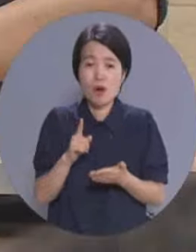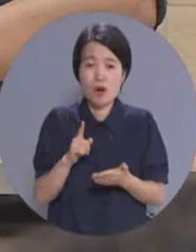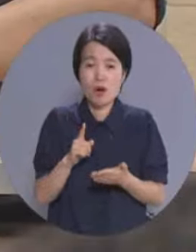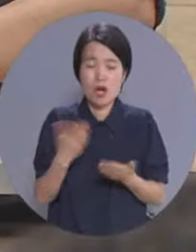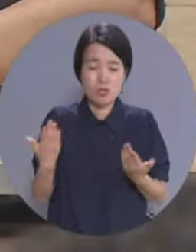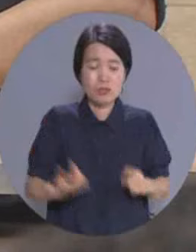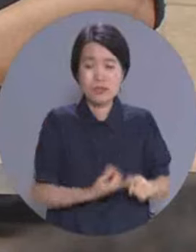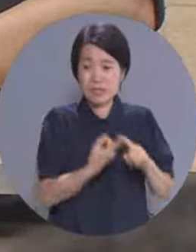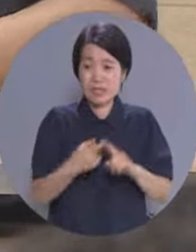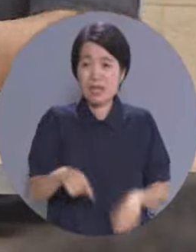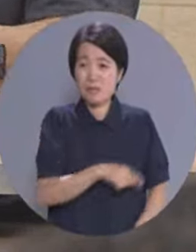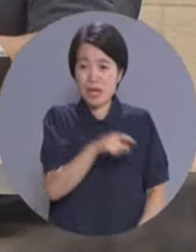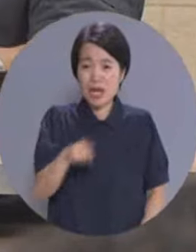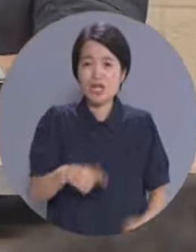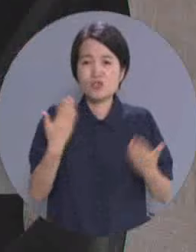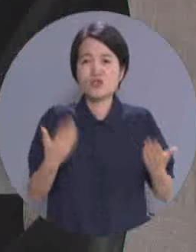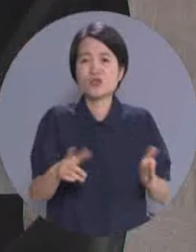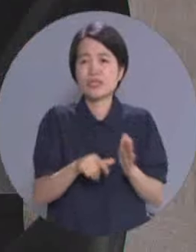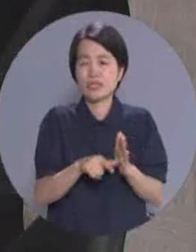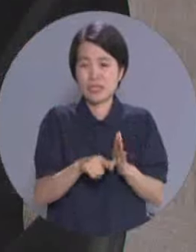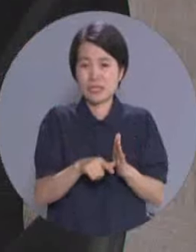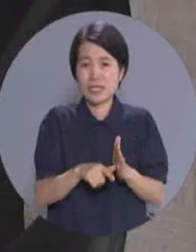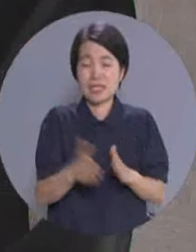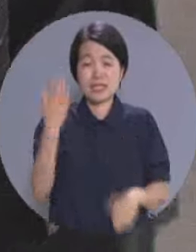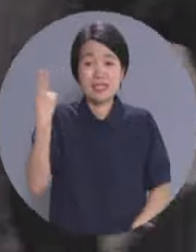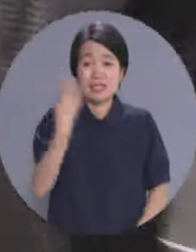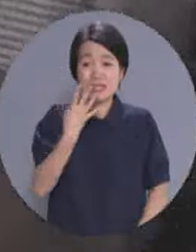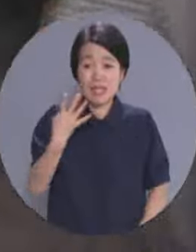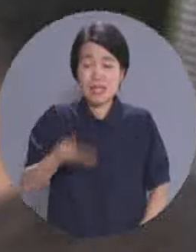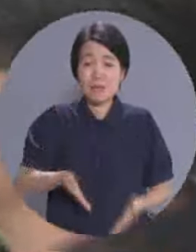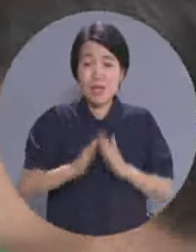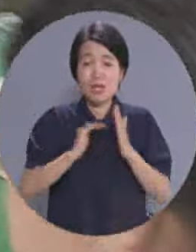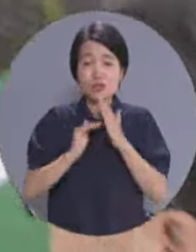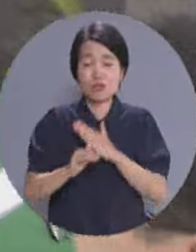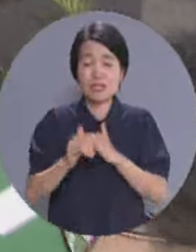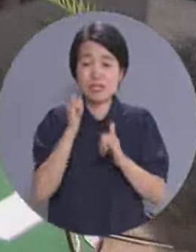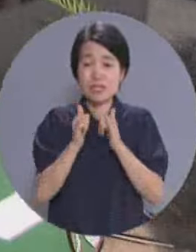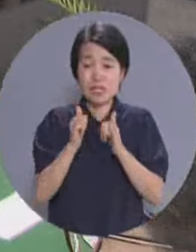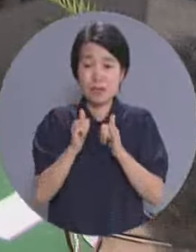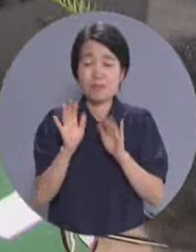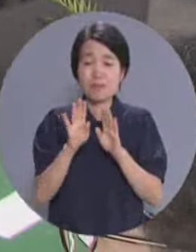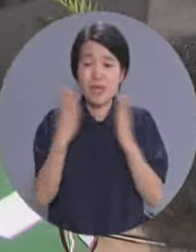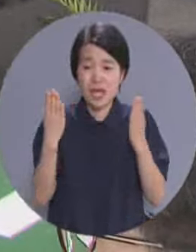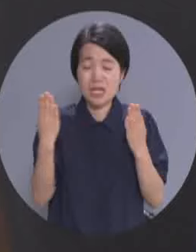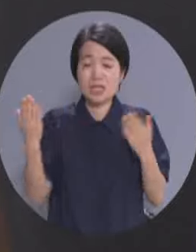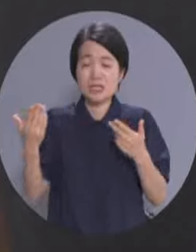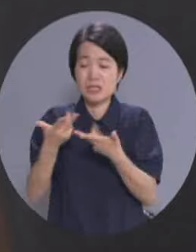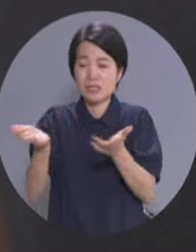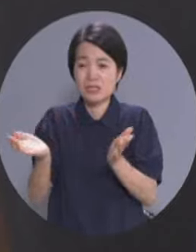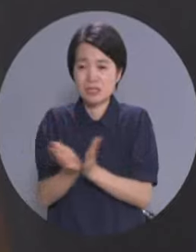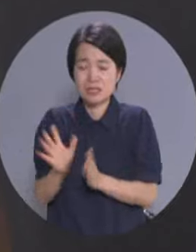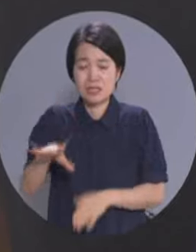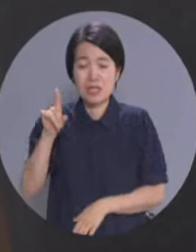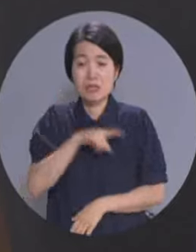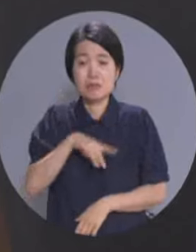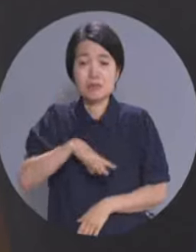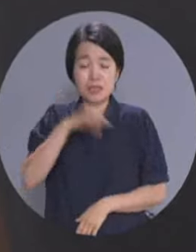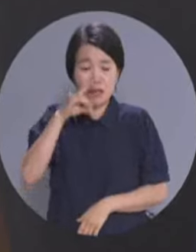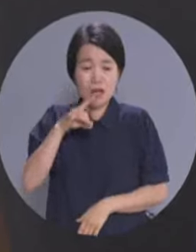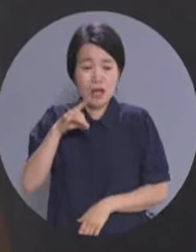플랜트 노동자의 휴식 시간입니다. 지난 2004년 결성 후 첫 기자간담회까지 연 협의회는 가장 먼저